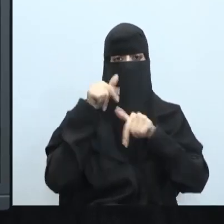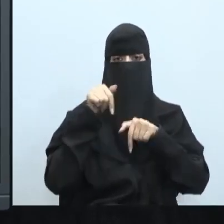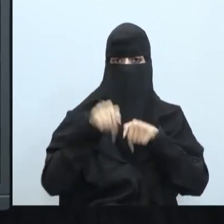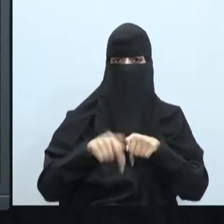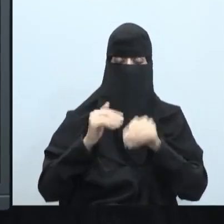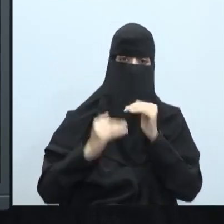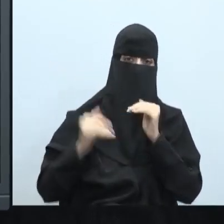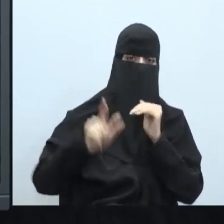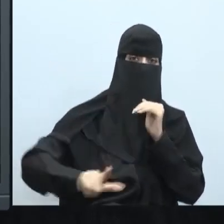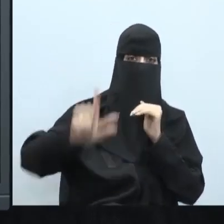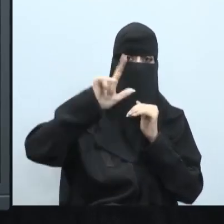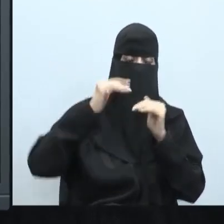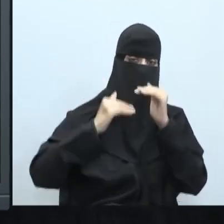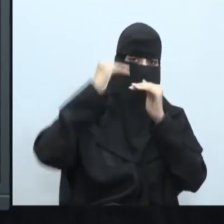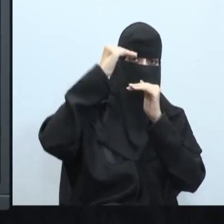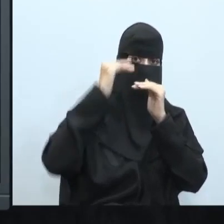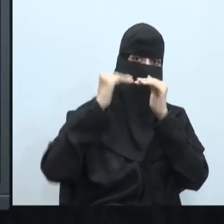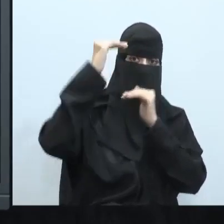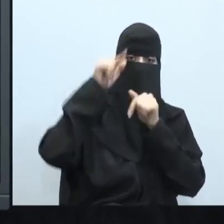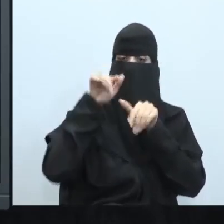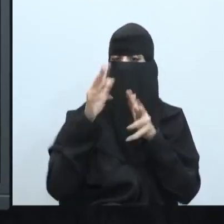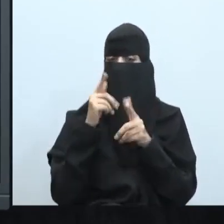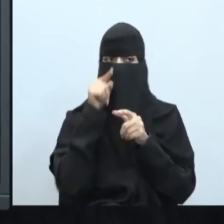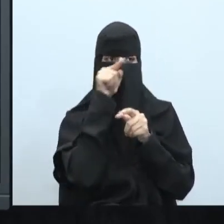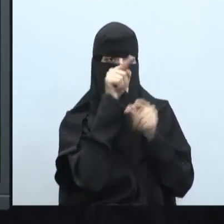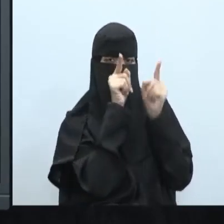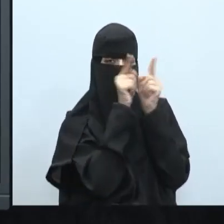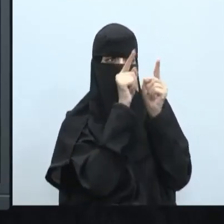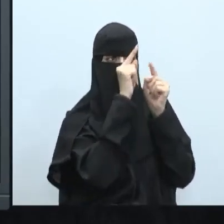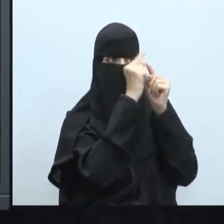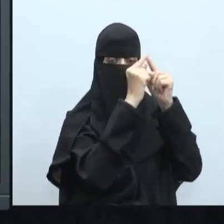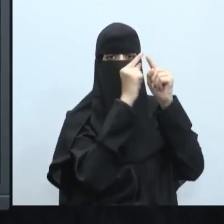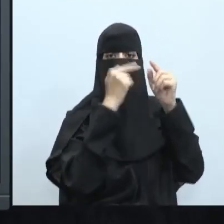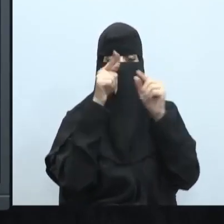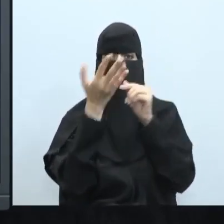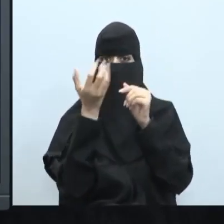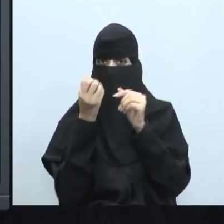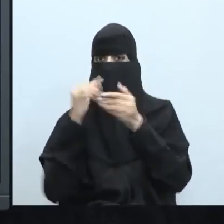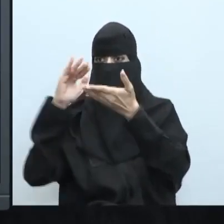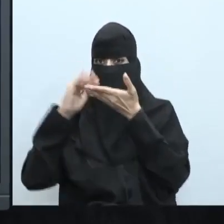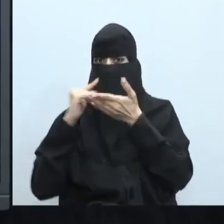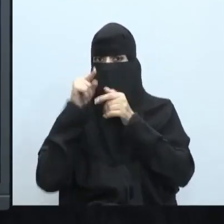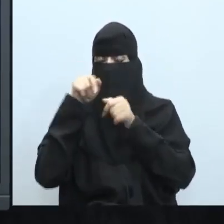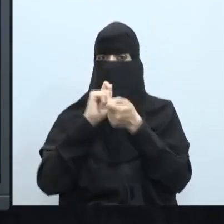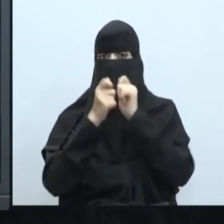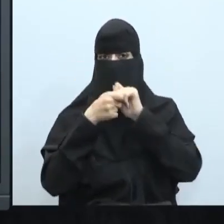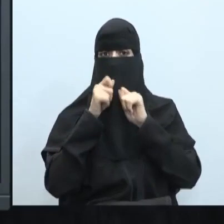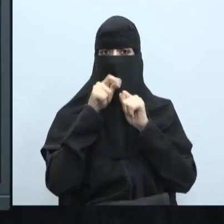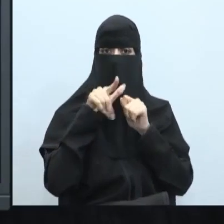اللغات عاليه المستوى فيحدد لك مكان الخطا واحيانا يقدم لك اقتراحات للحل